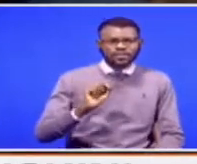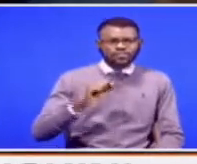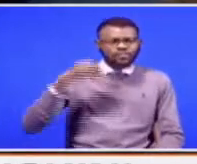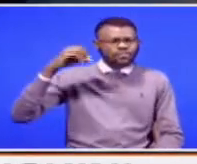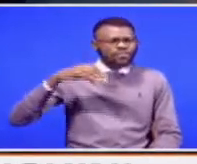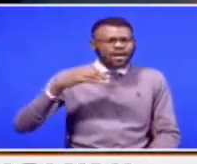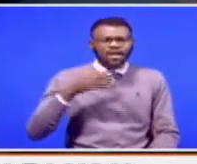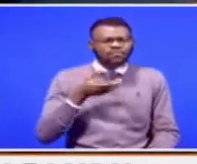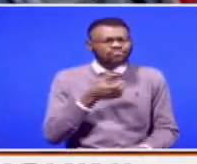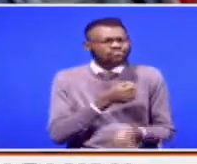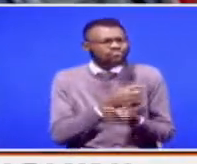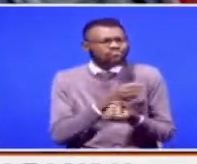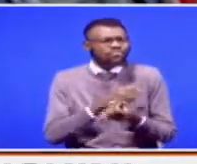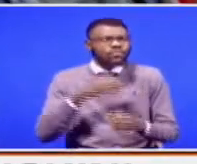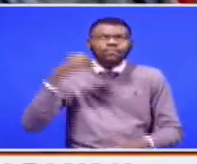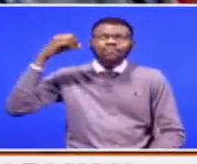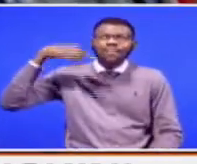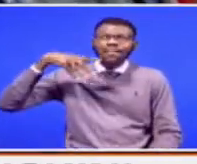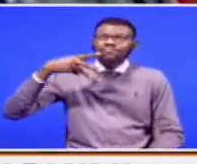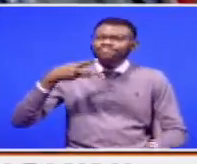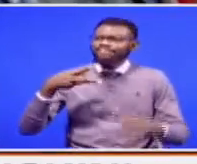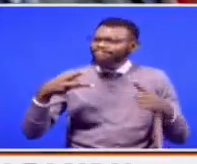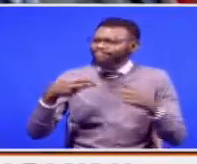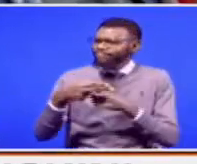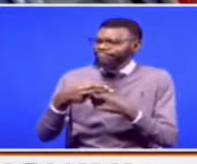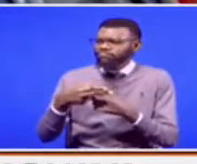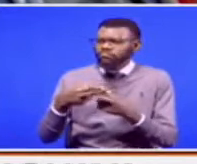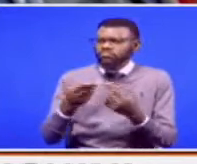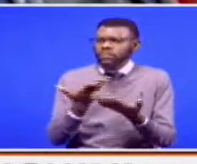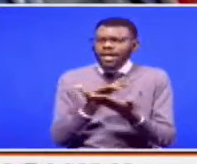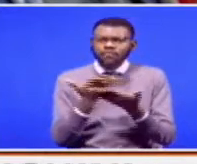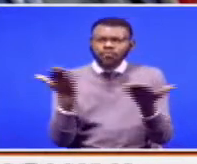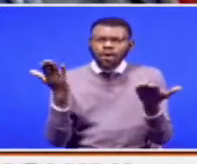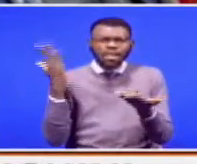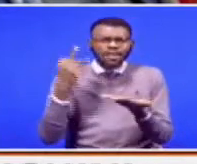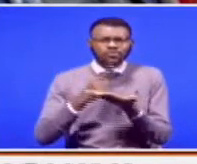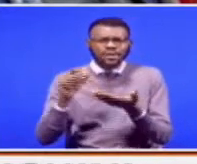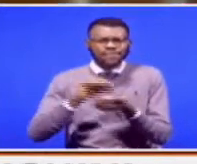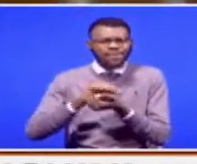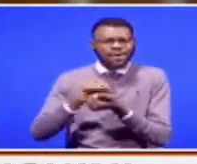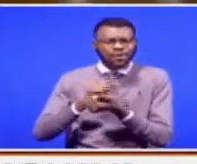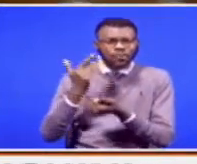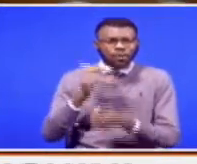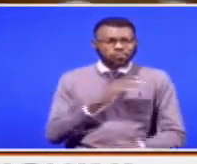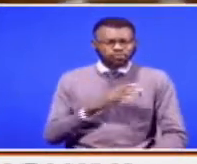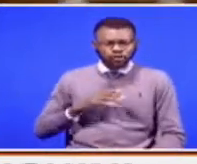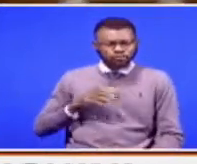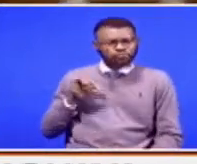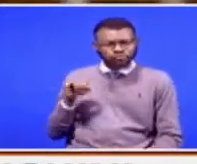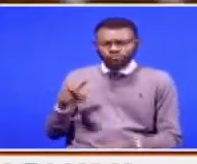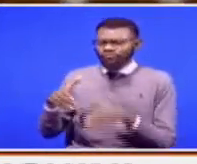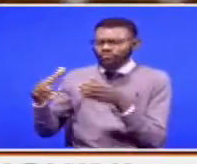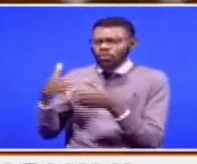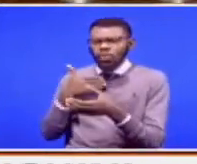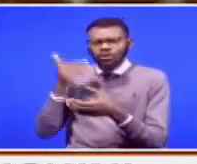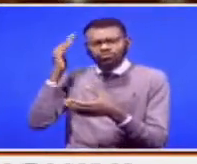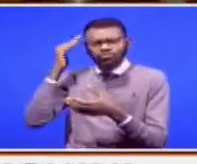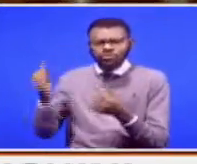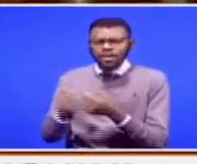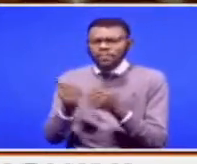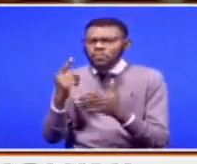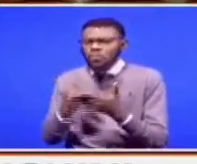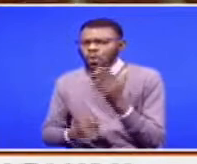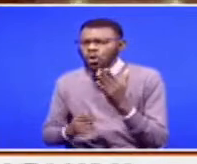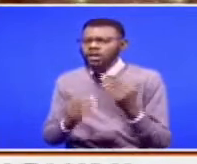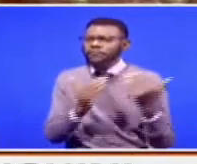kuhusu kukatika kwa nguvu za umeme kote nchini Ijumaa jana. Kamati hii ilitaka kujua kilichojiri, nani